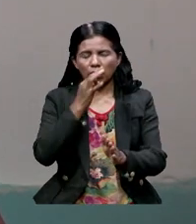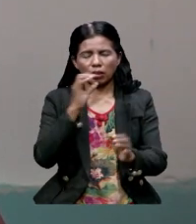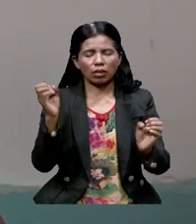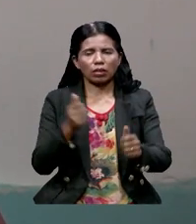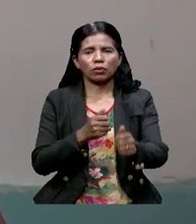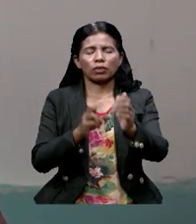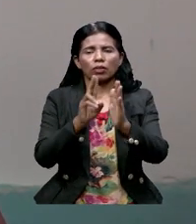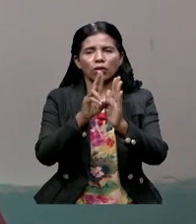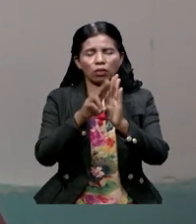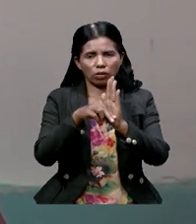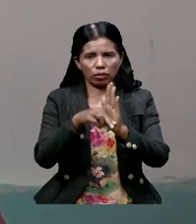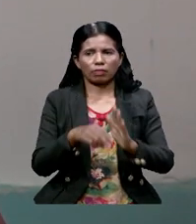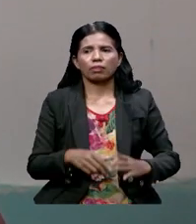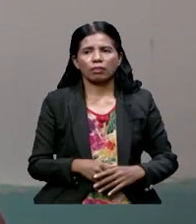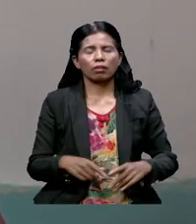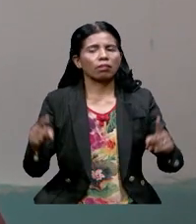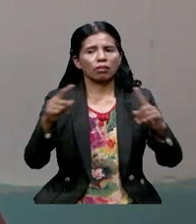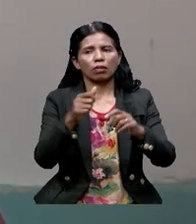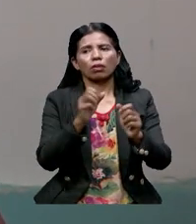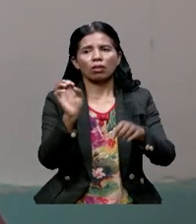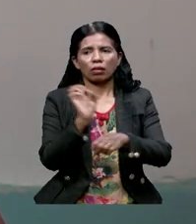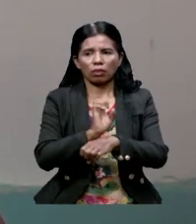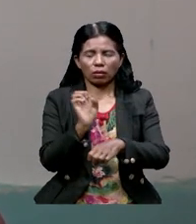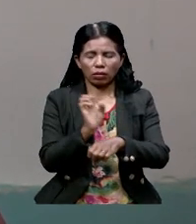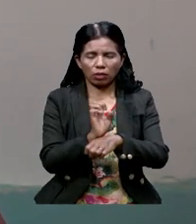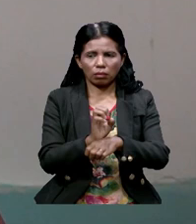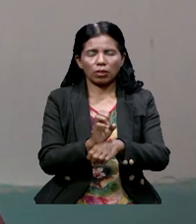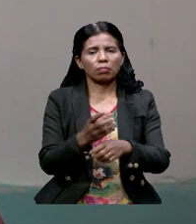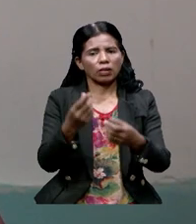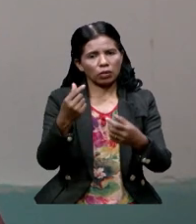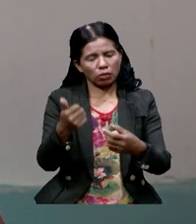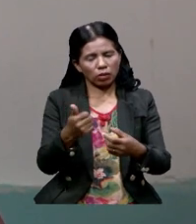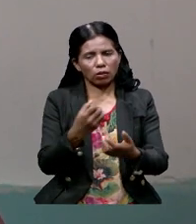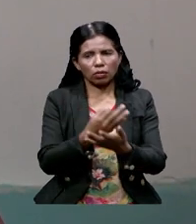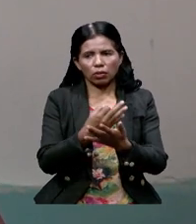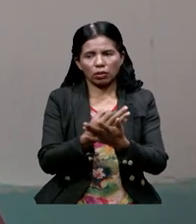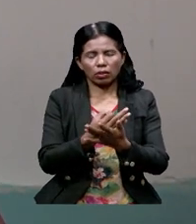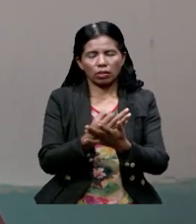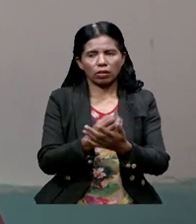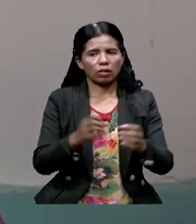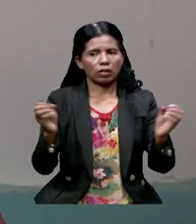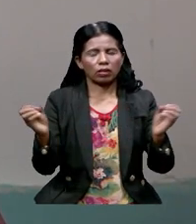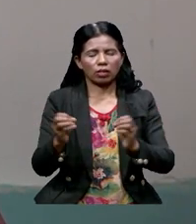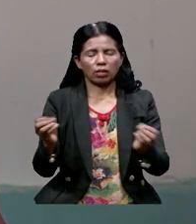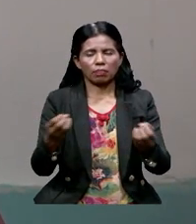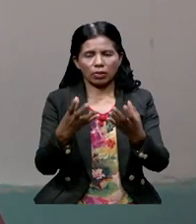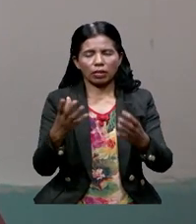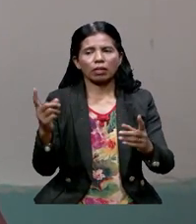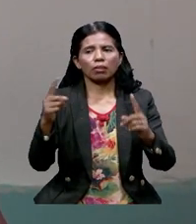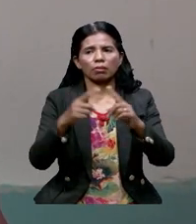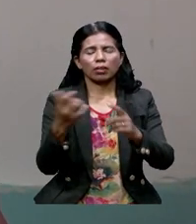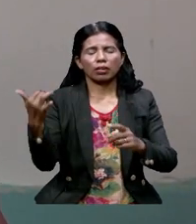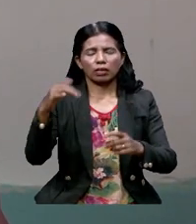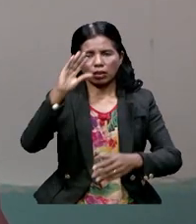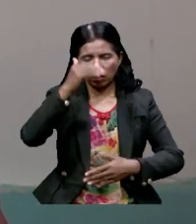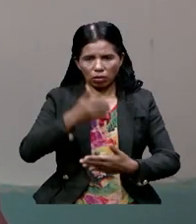oras balo ho ekonomi ne bema kaki kan tau prepara ihan moso ladu subcent vai tenya be cerne wan